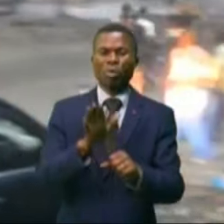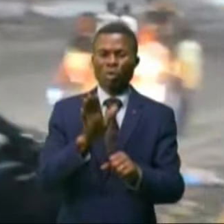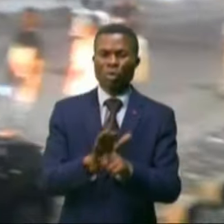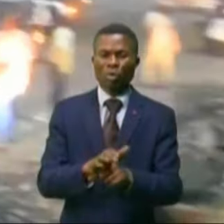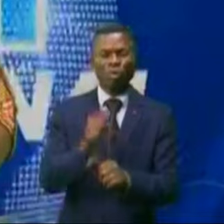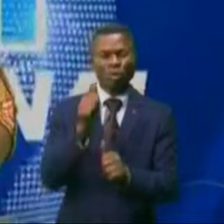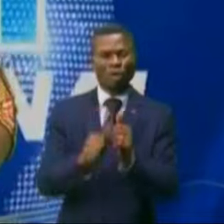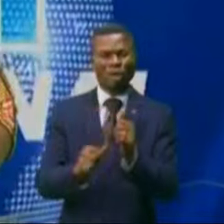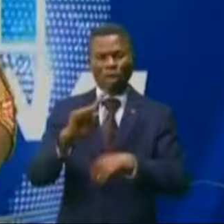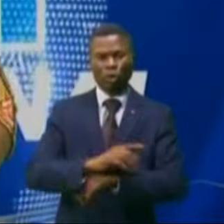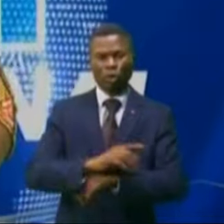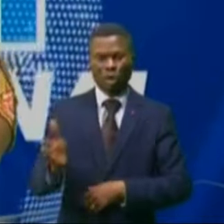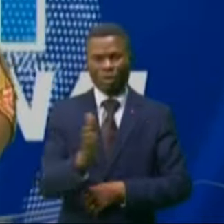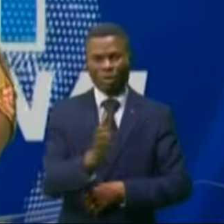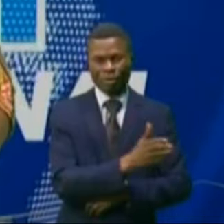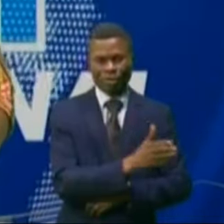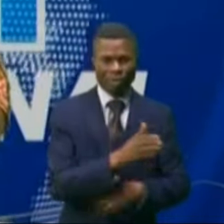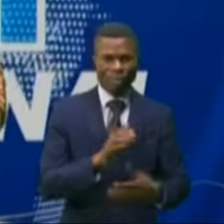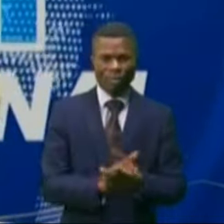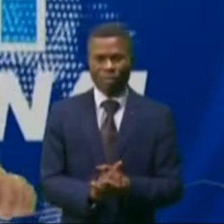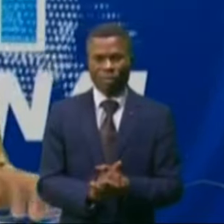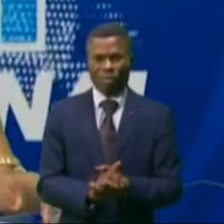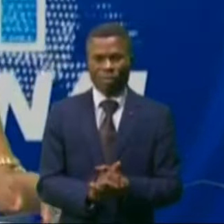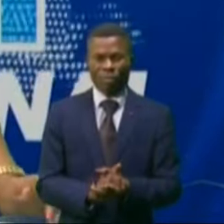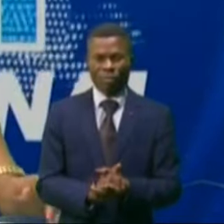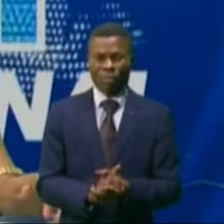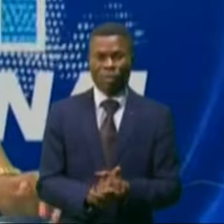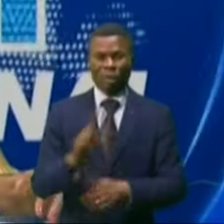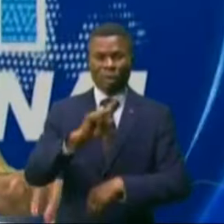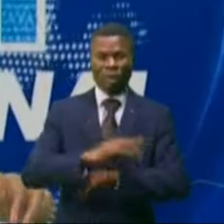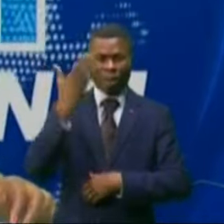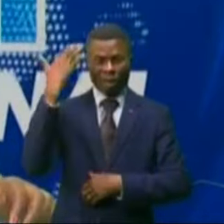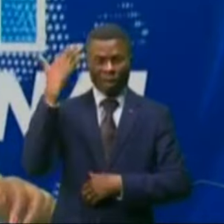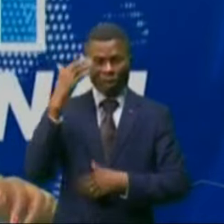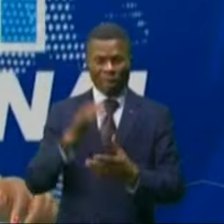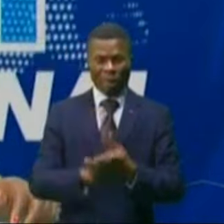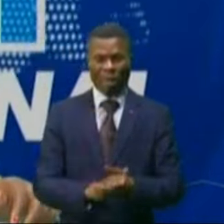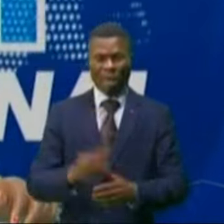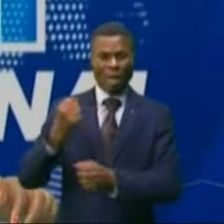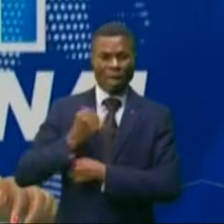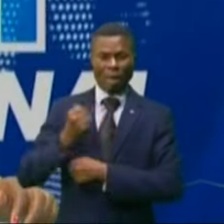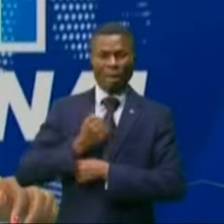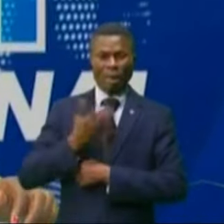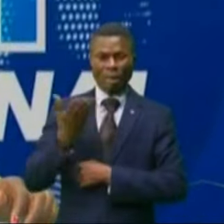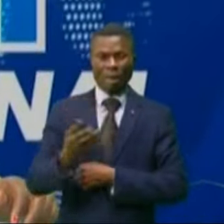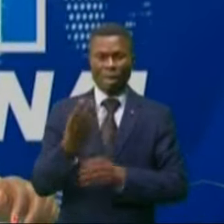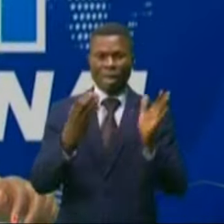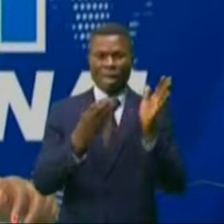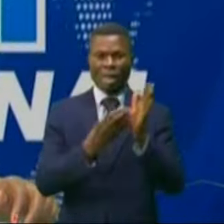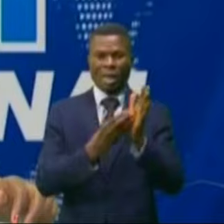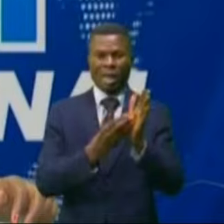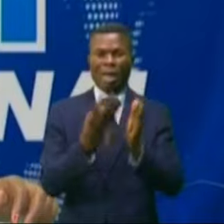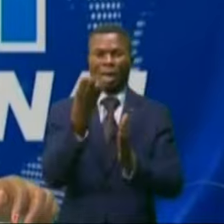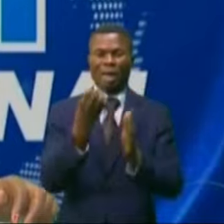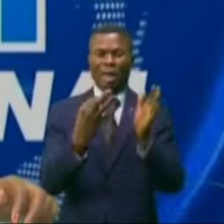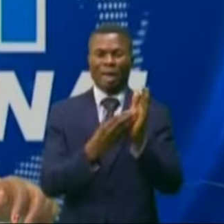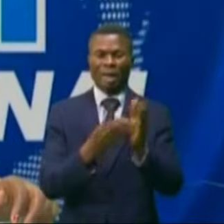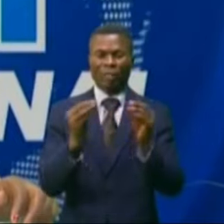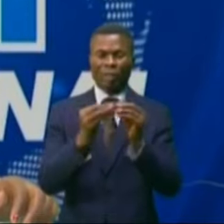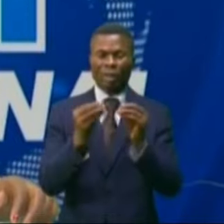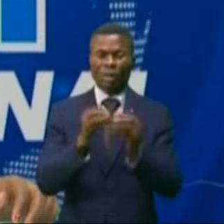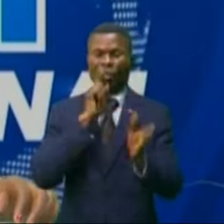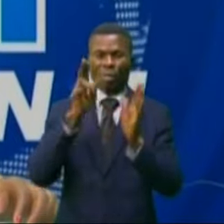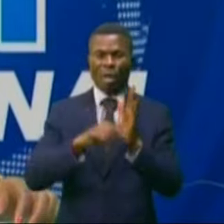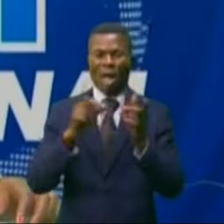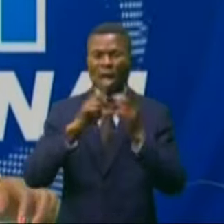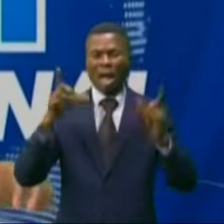heures. Il se tient depuis quelques jours à Montréal, au Canada, la 49e session parlementaire de la